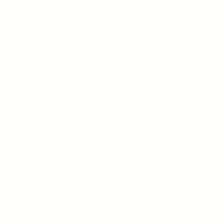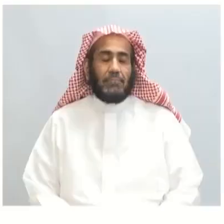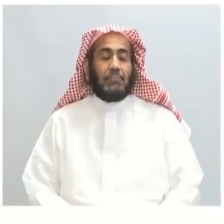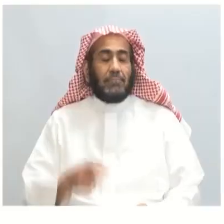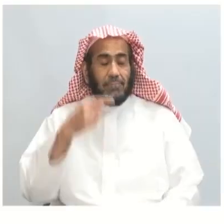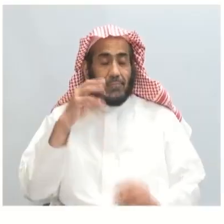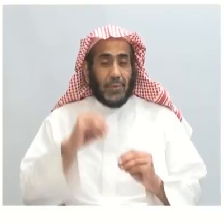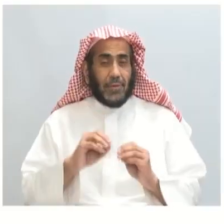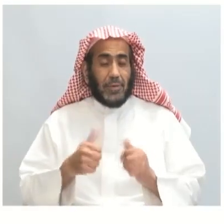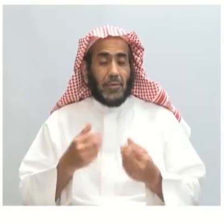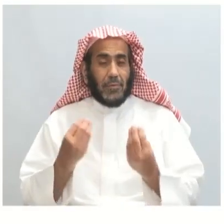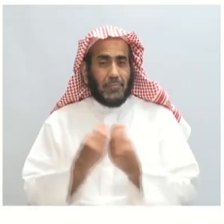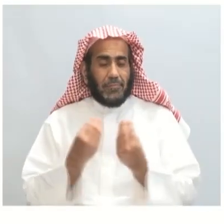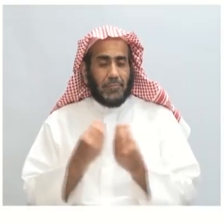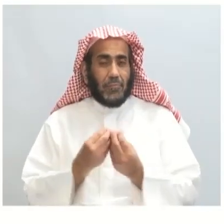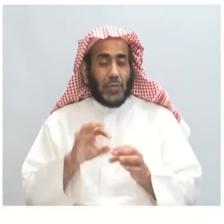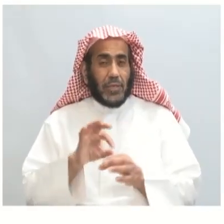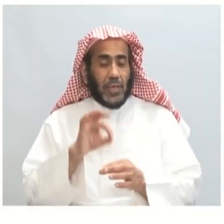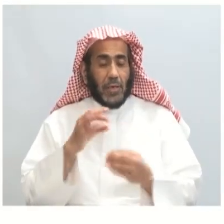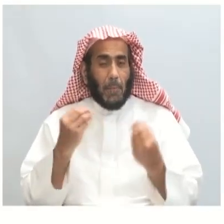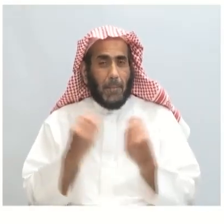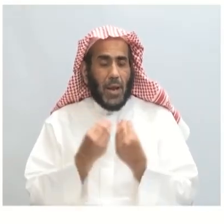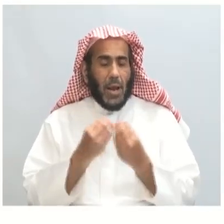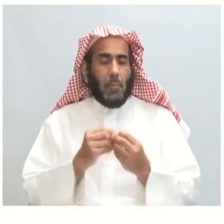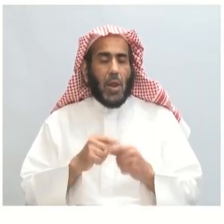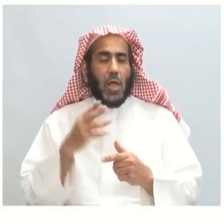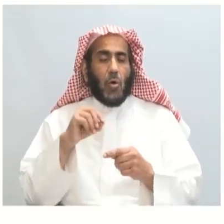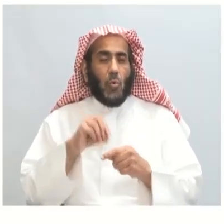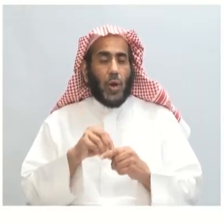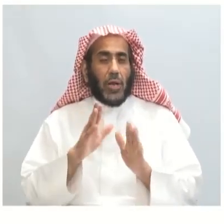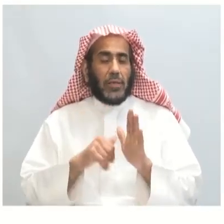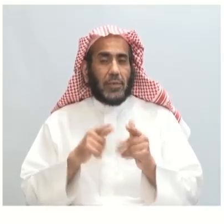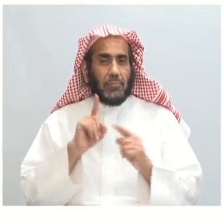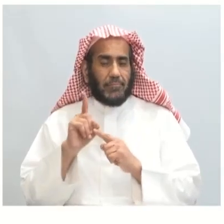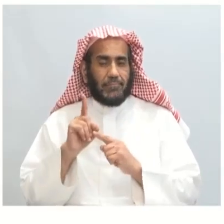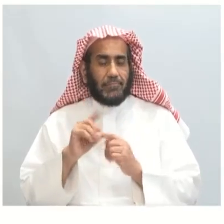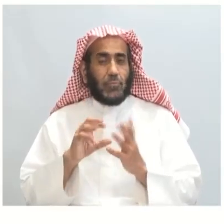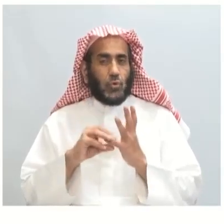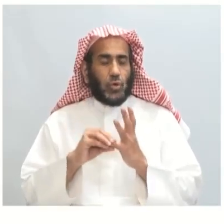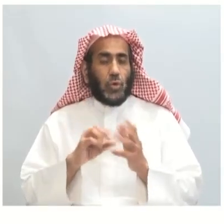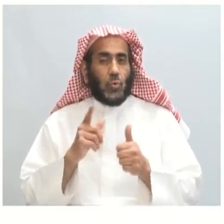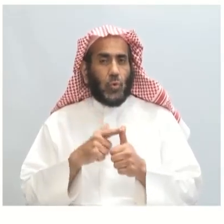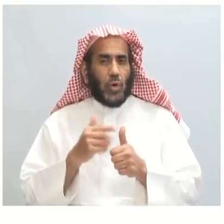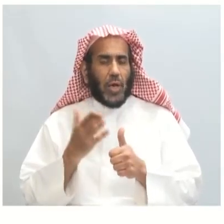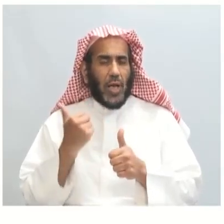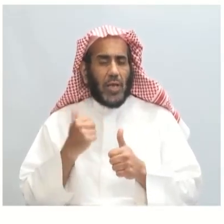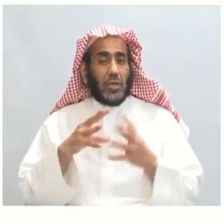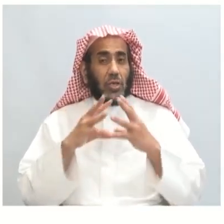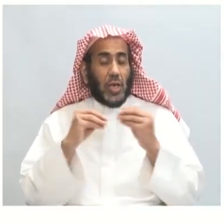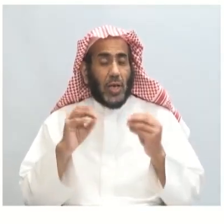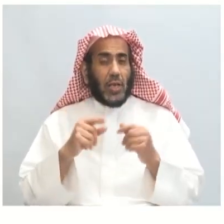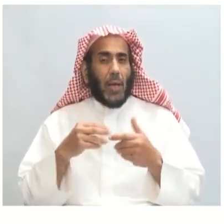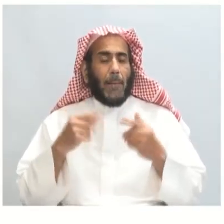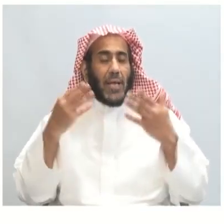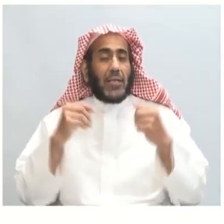اذا نبدا انا وانتم في الاستخراج معا من النص اذا هنا نصي امامي الجزئيه الاولى كان ماذا شرح احد